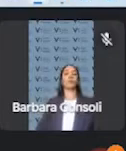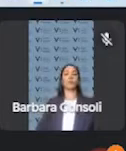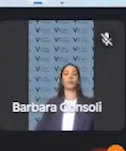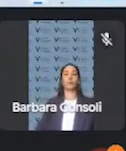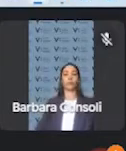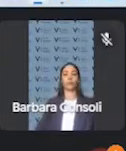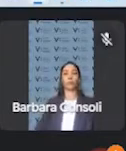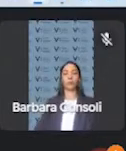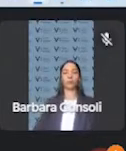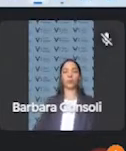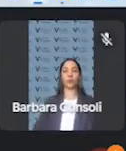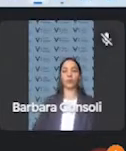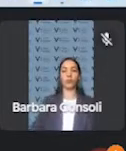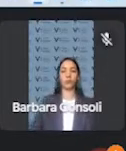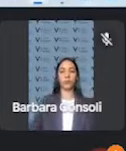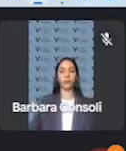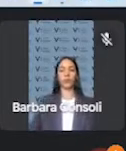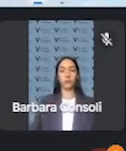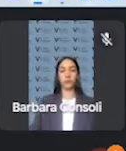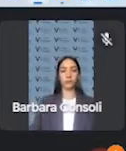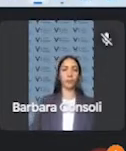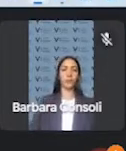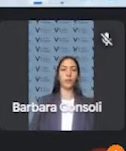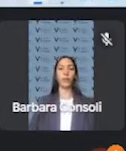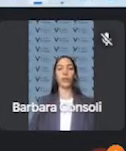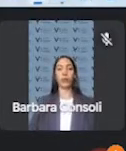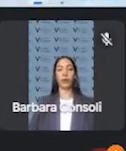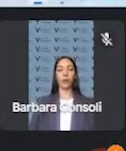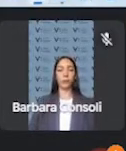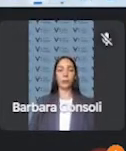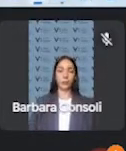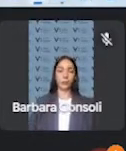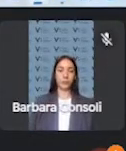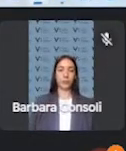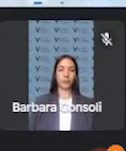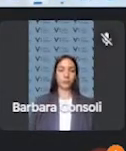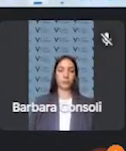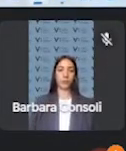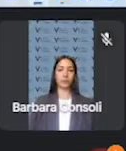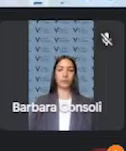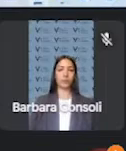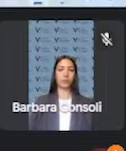Arriviamo all'ultimo, diciamo, all'ultimo di questi servizi